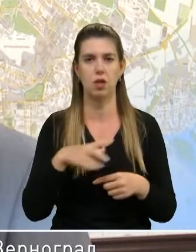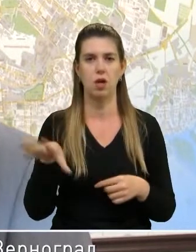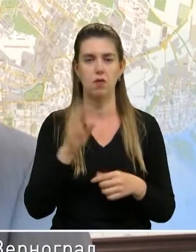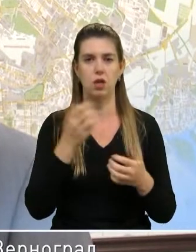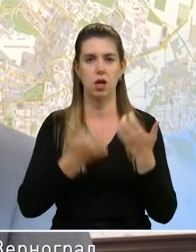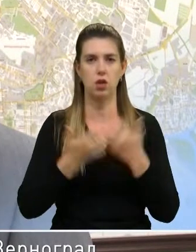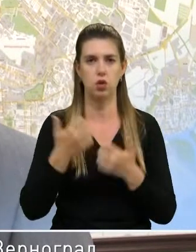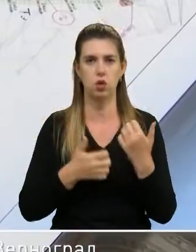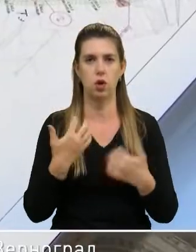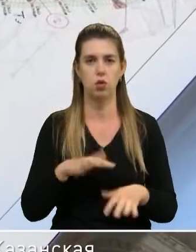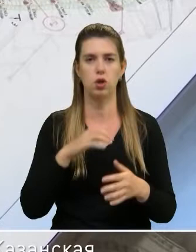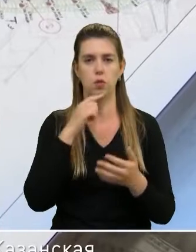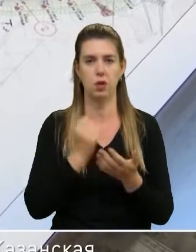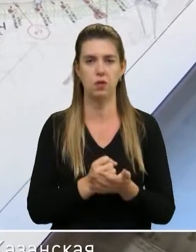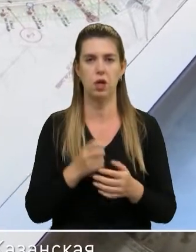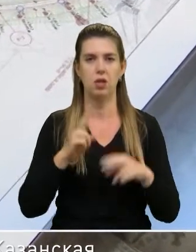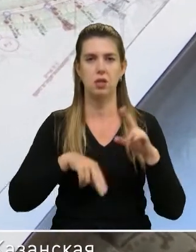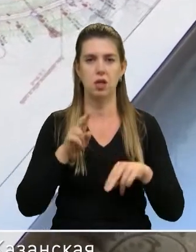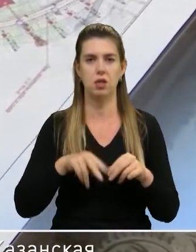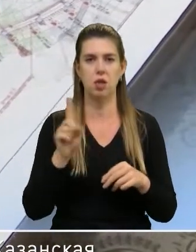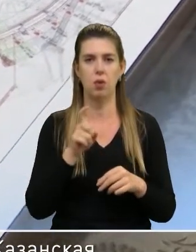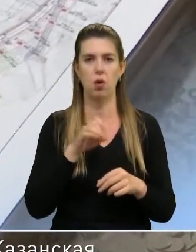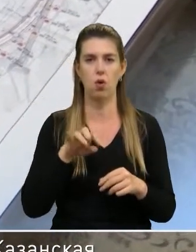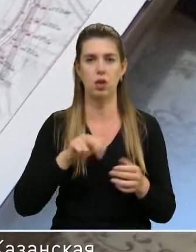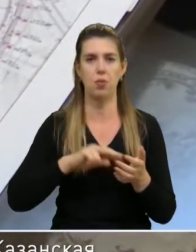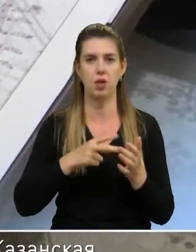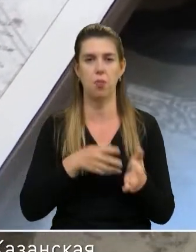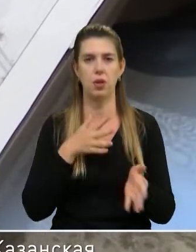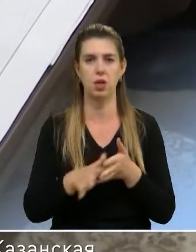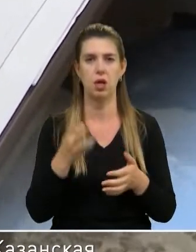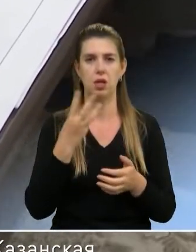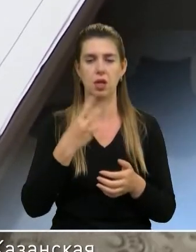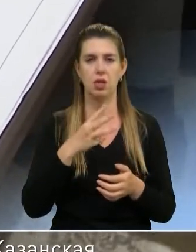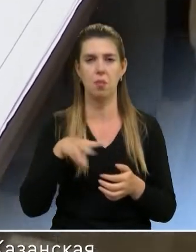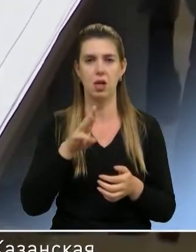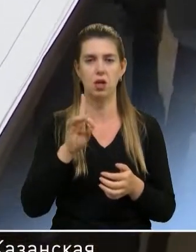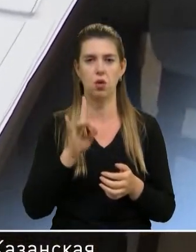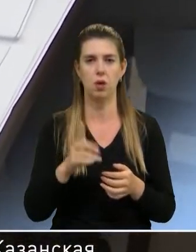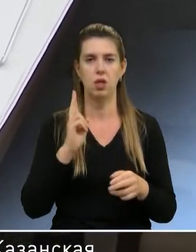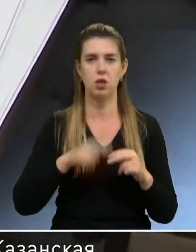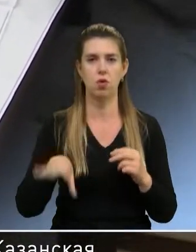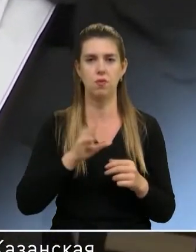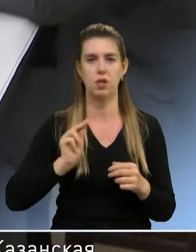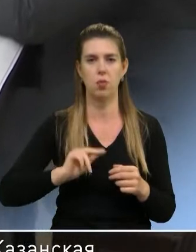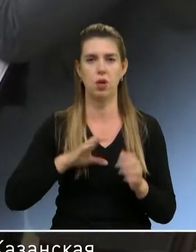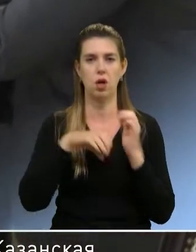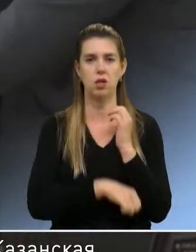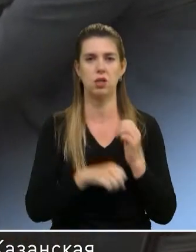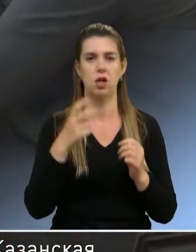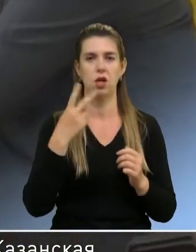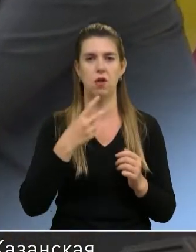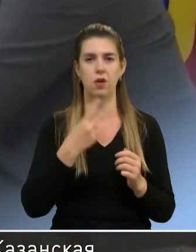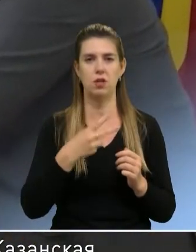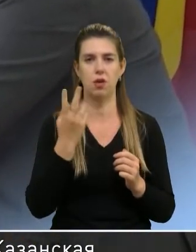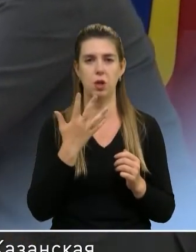расчеты подтверждены. На строительство западной хорды планируют потратить 30 миллиардов рублей и завершить все работы к концу